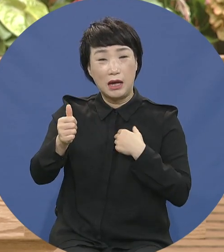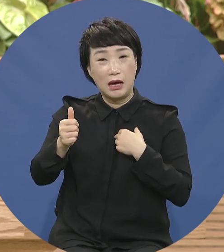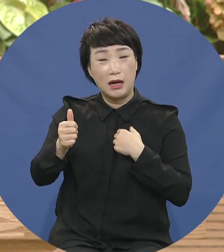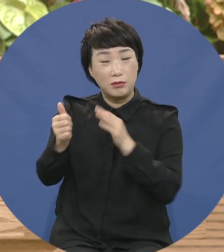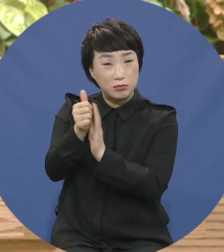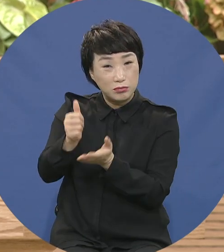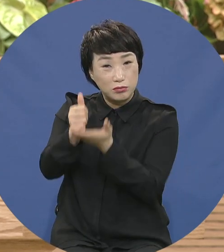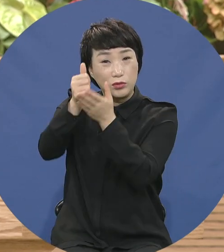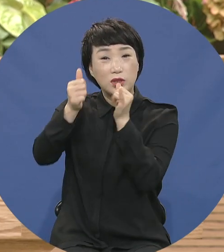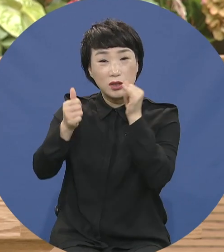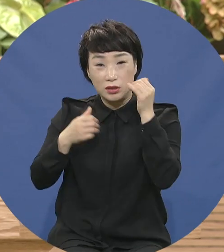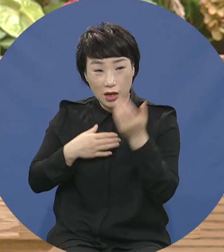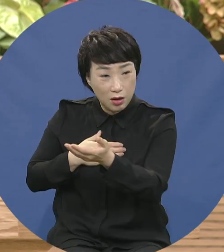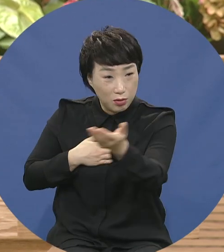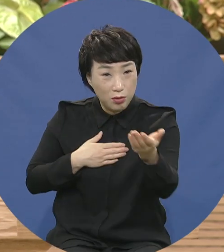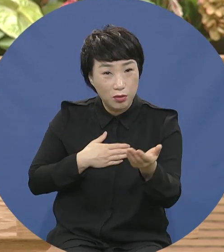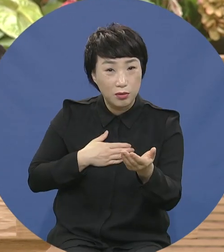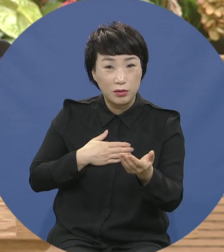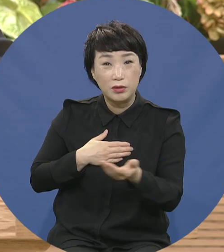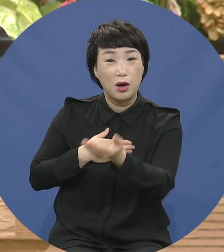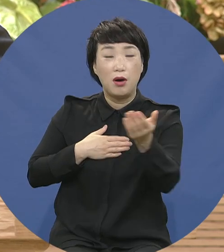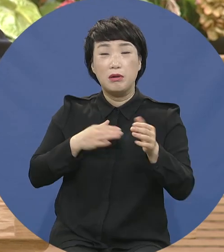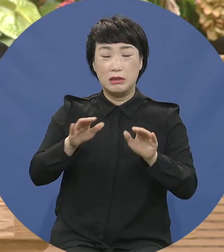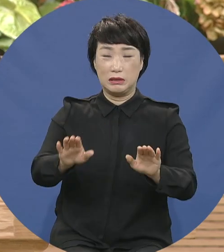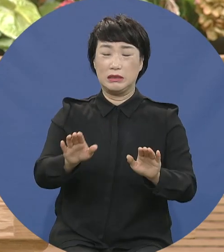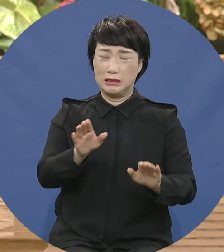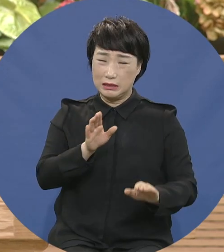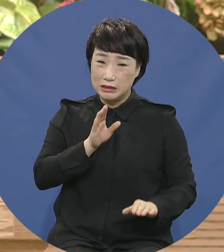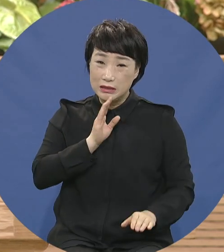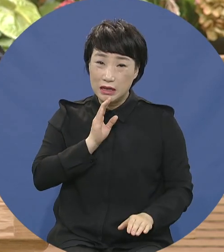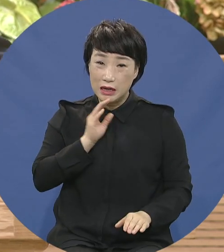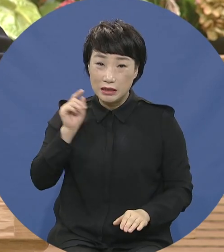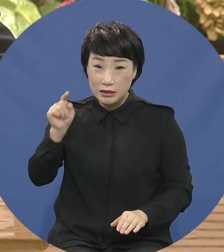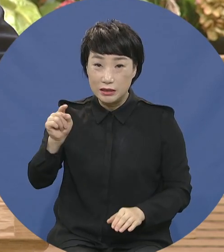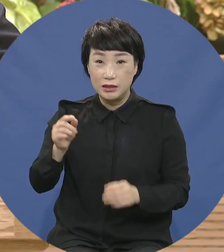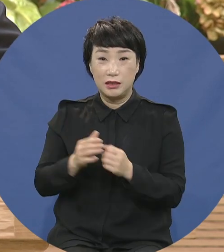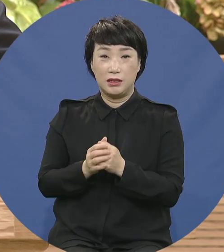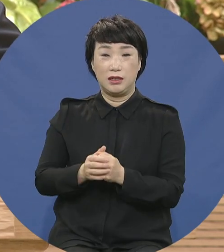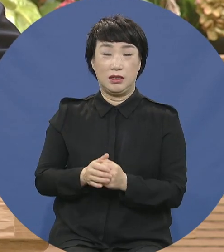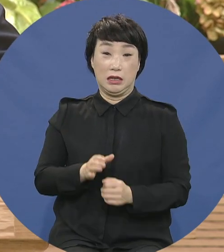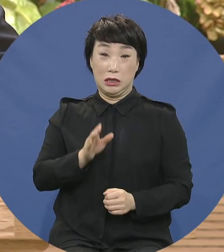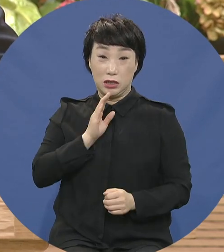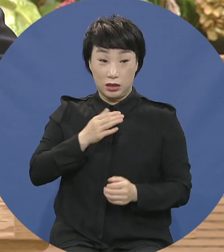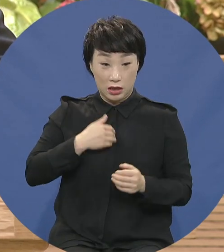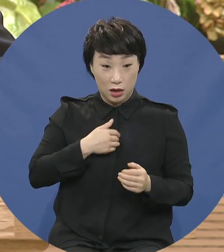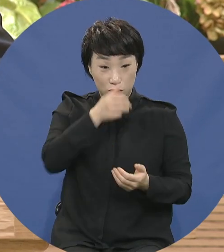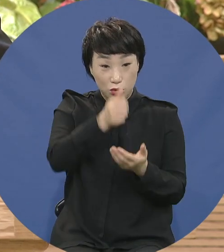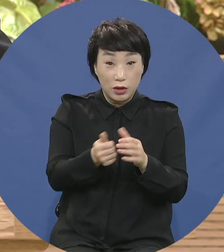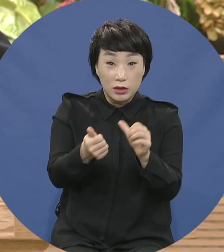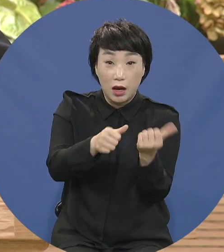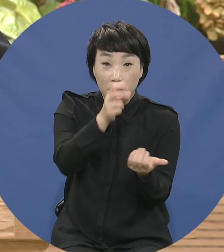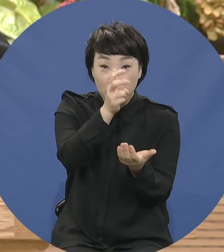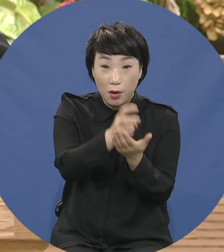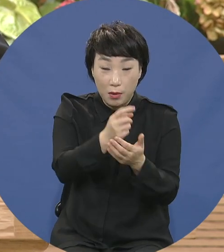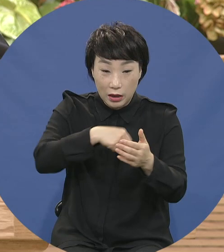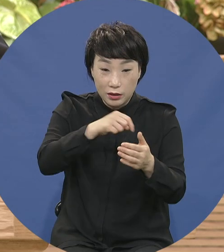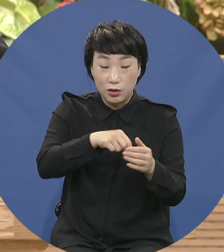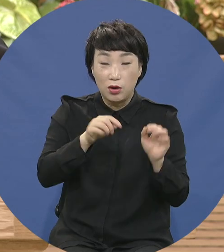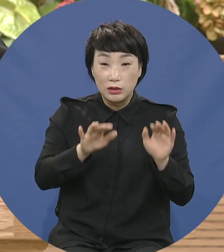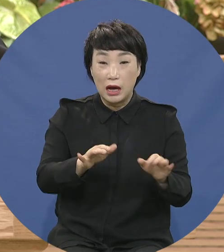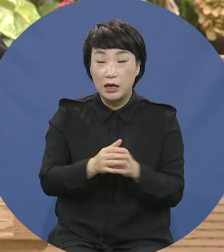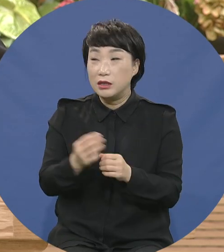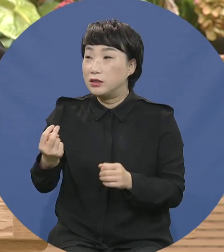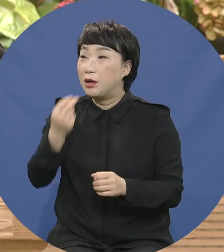그분을 대우하고 있으며 여러분이 진짜 이런 정말로 죄와 사망의 법에서